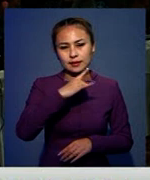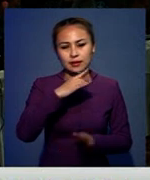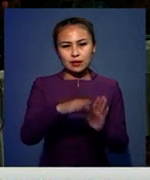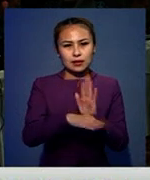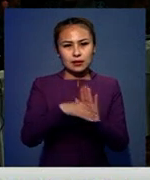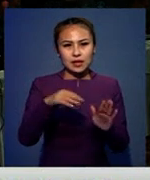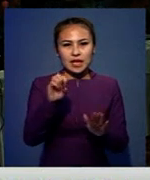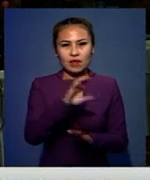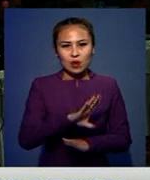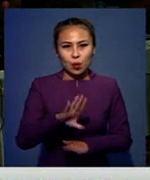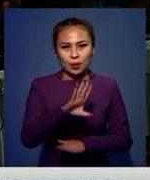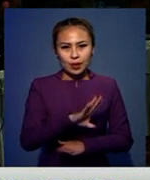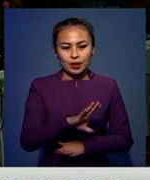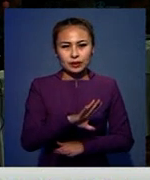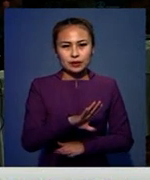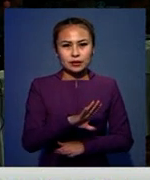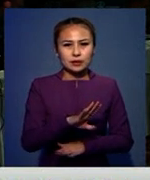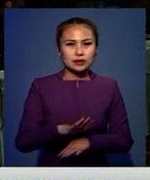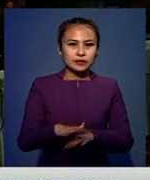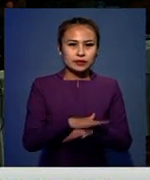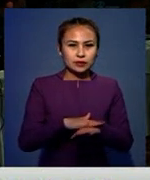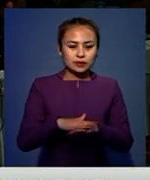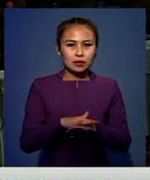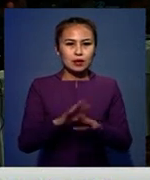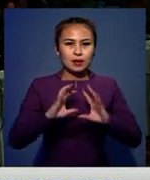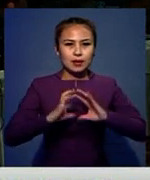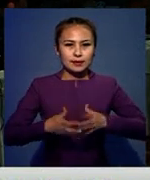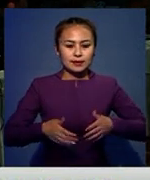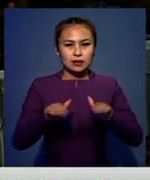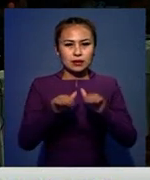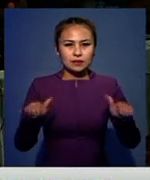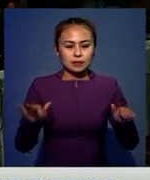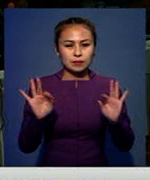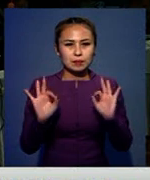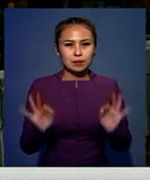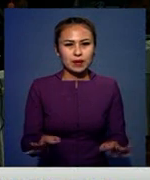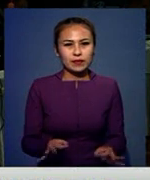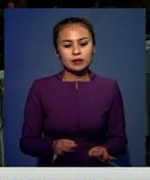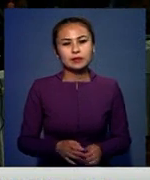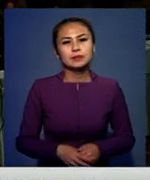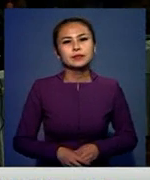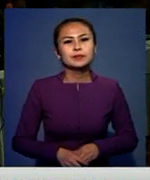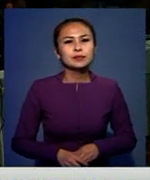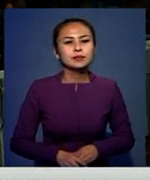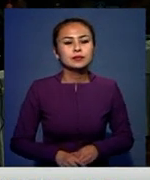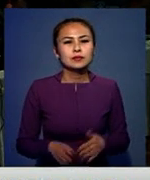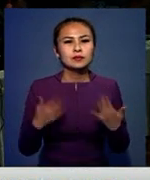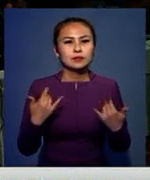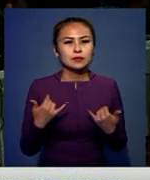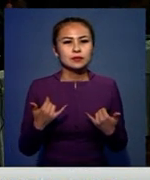сайлау Европа елдеріндегідей халықаралық стандарттарға сай деп бағалап отыр. Ал